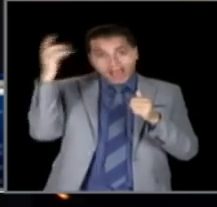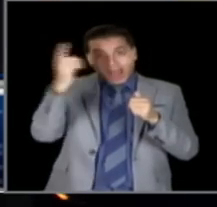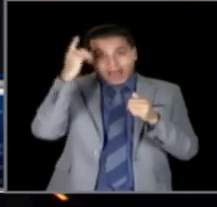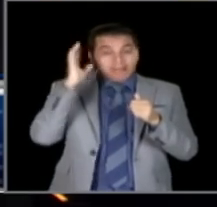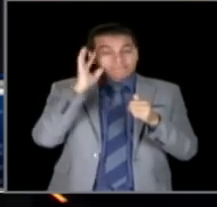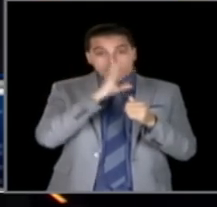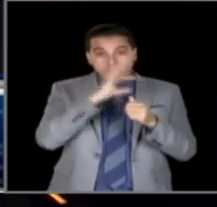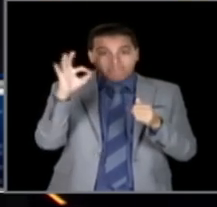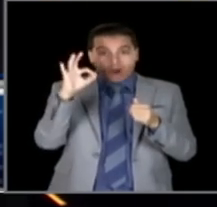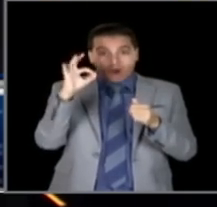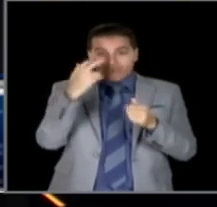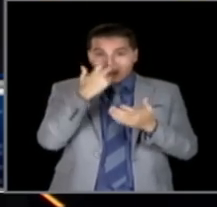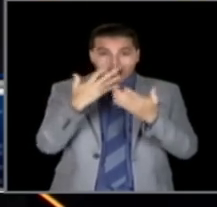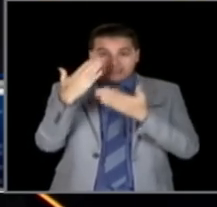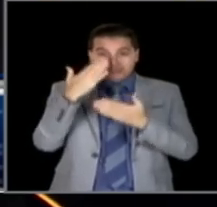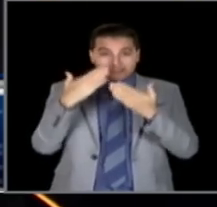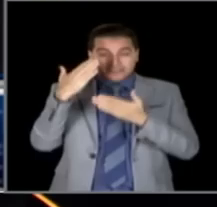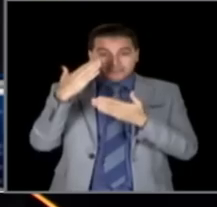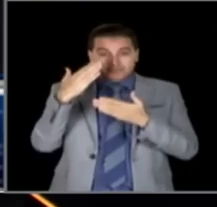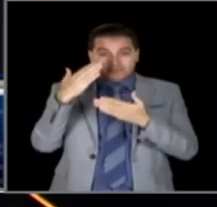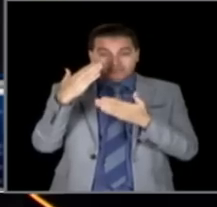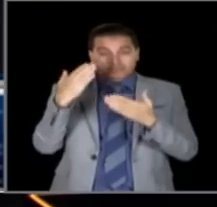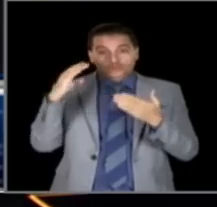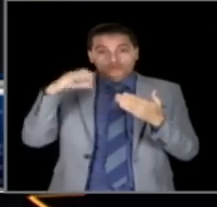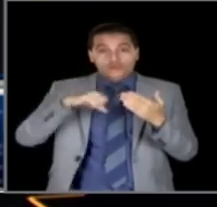هيبرخوس الإغريقي،